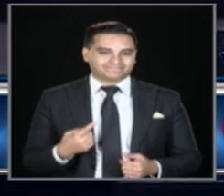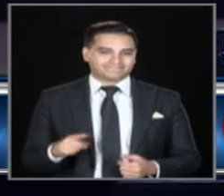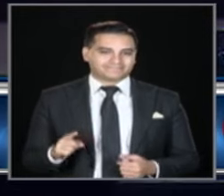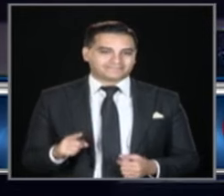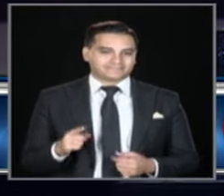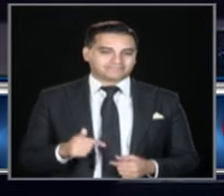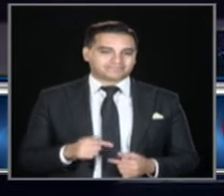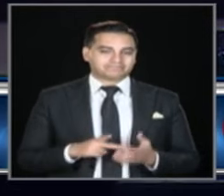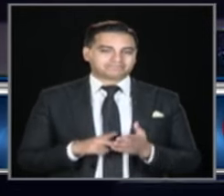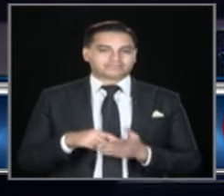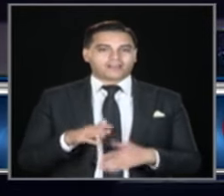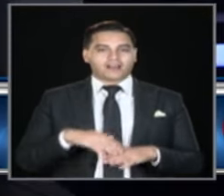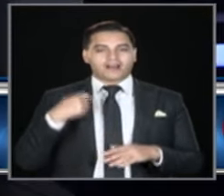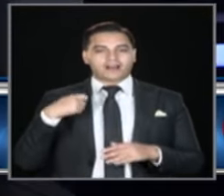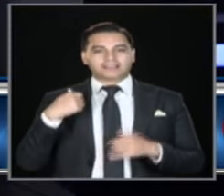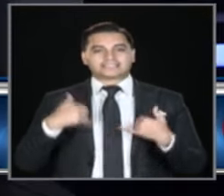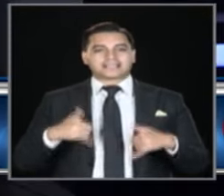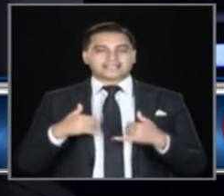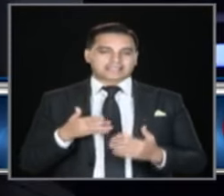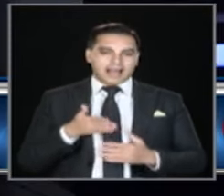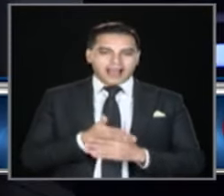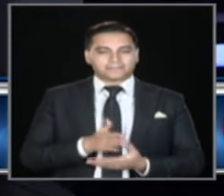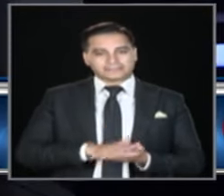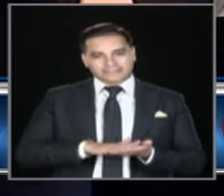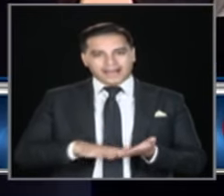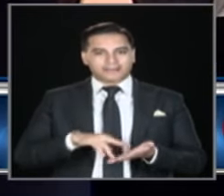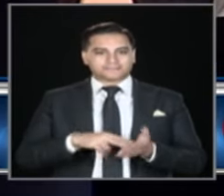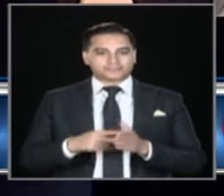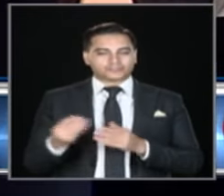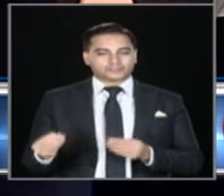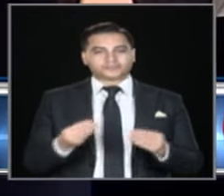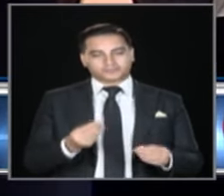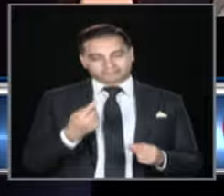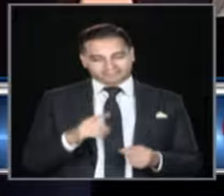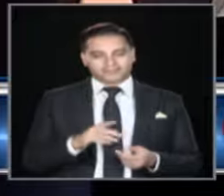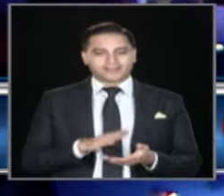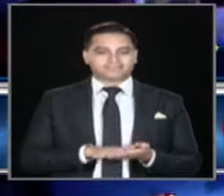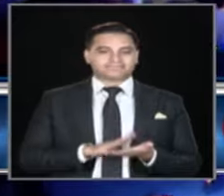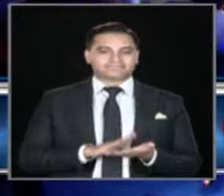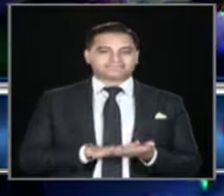بمبادره من الرئيس الجزائري هواري بومدين طبعا الهدف